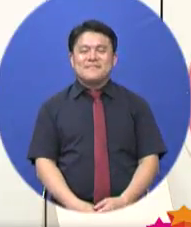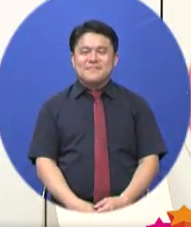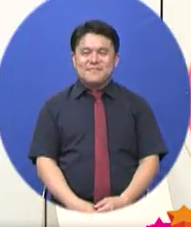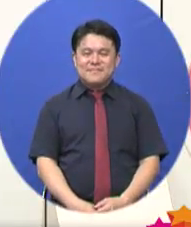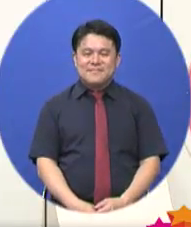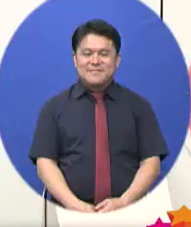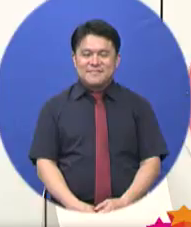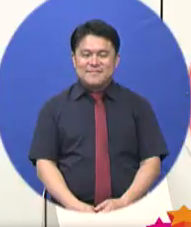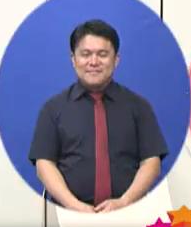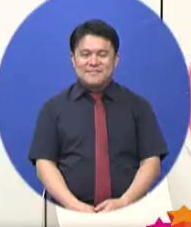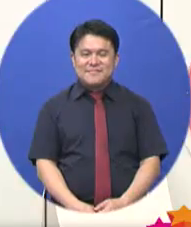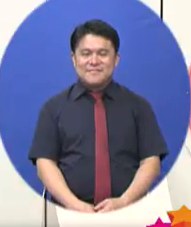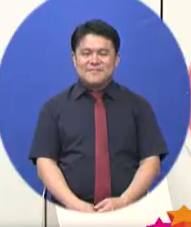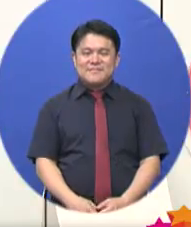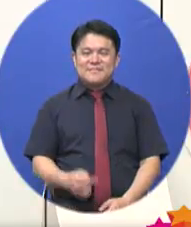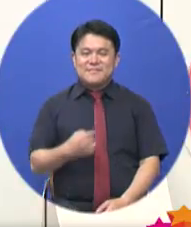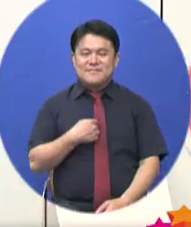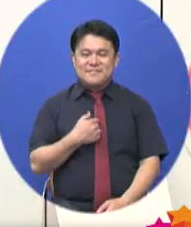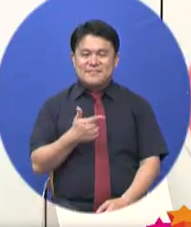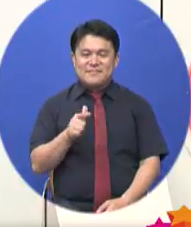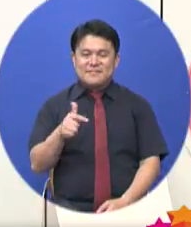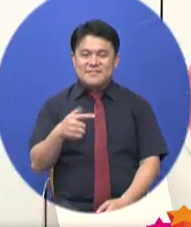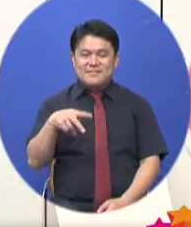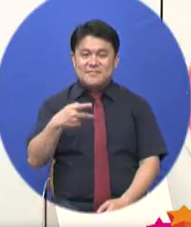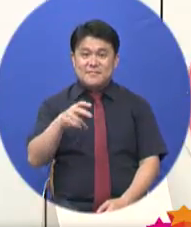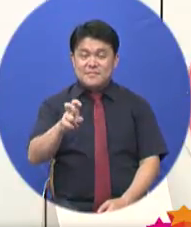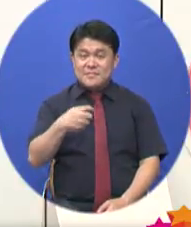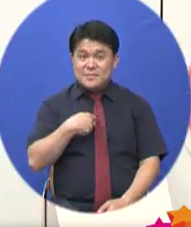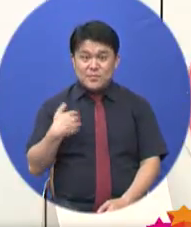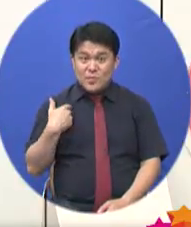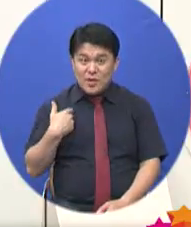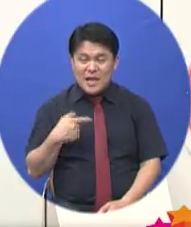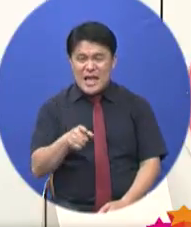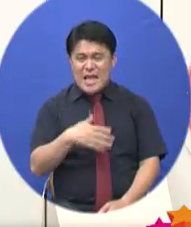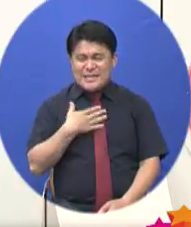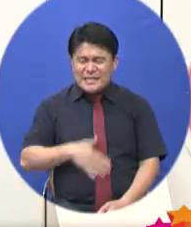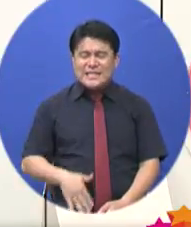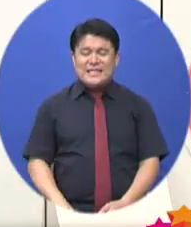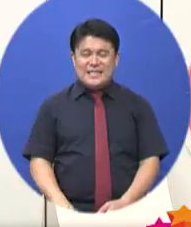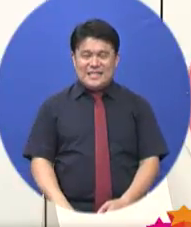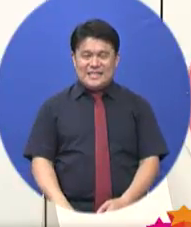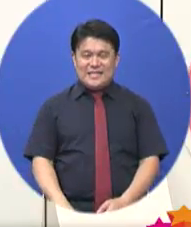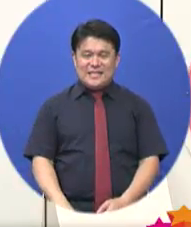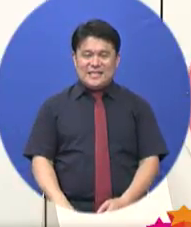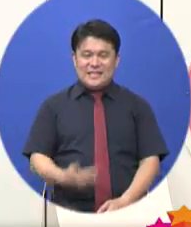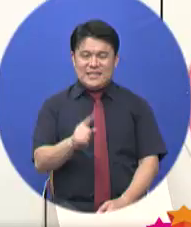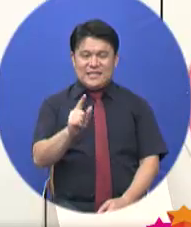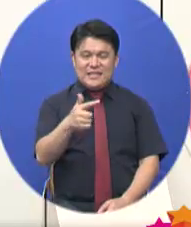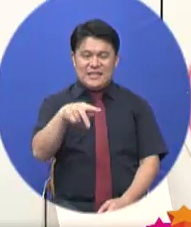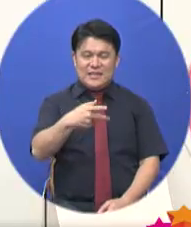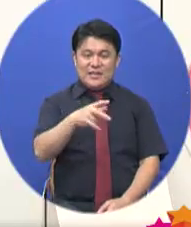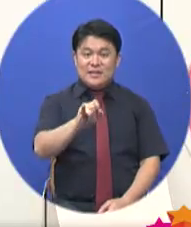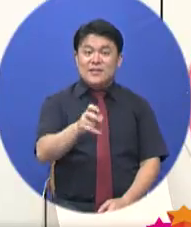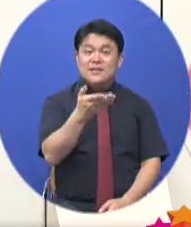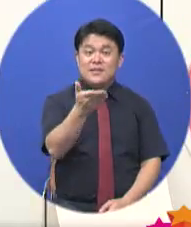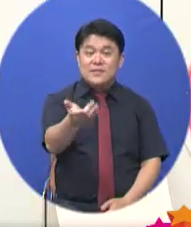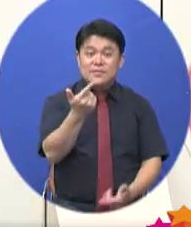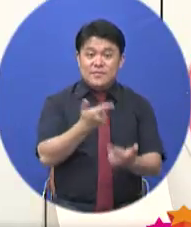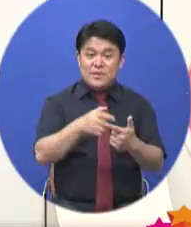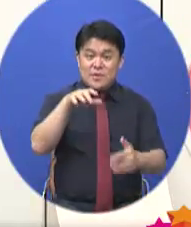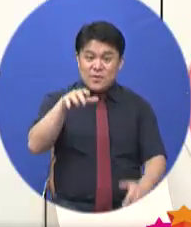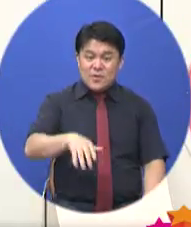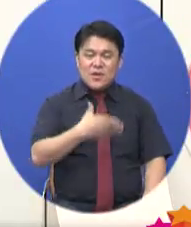네. 선생님이 제일 모릅니까, 난소심이. 알죠. 왜 모릅니까? 우리 난소심 어머니야말로